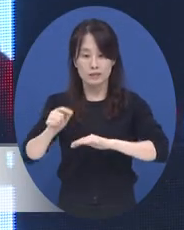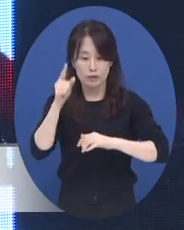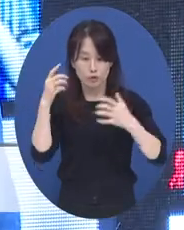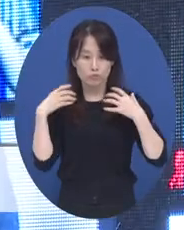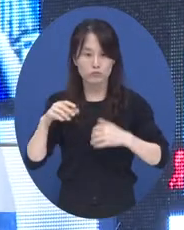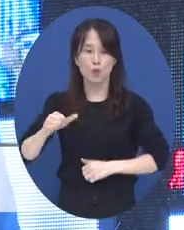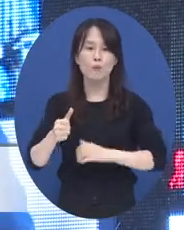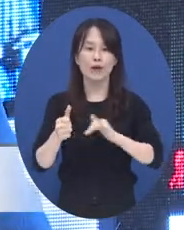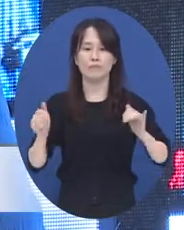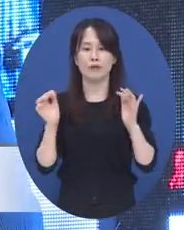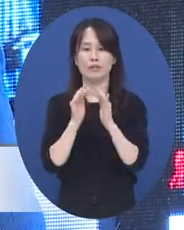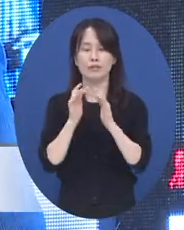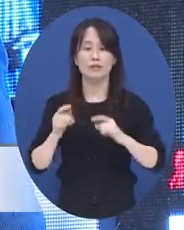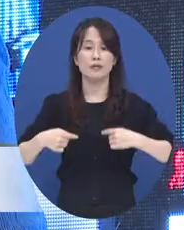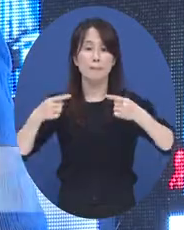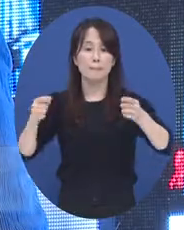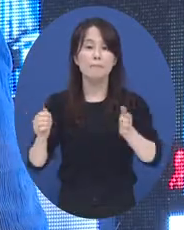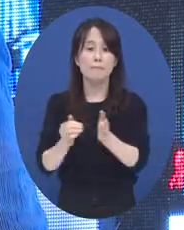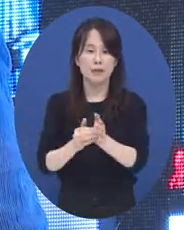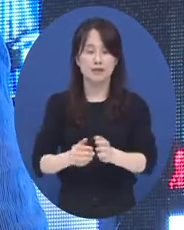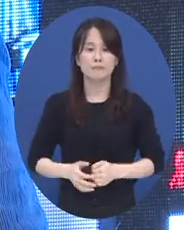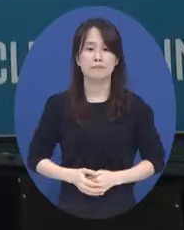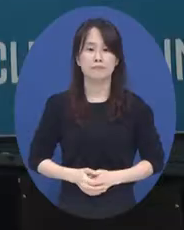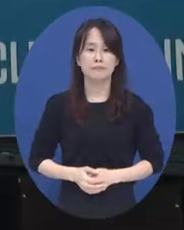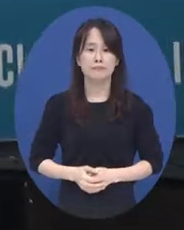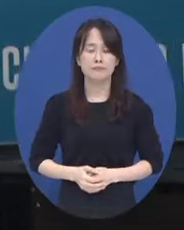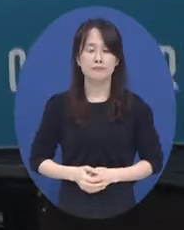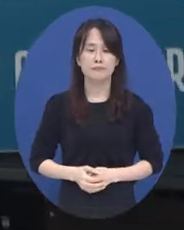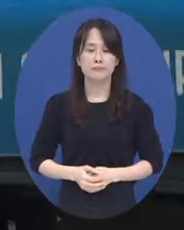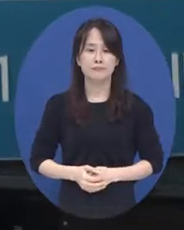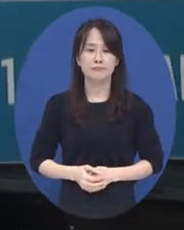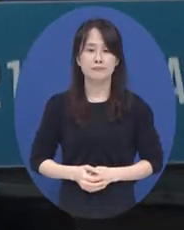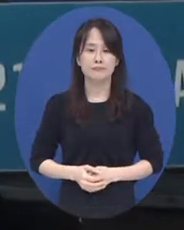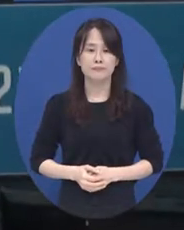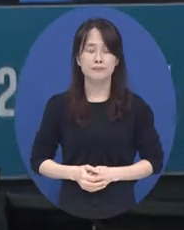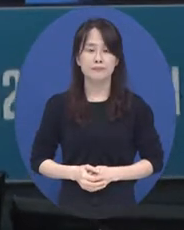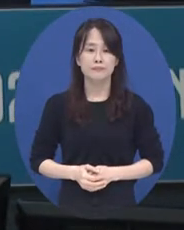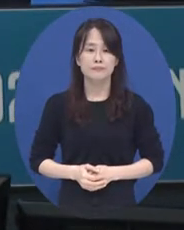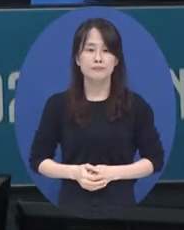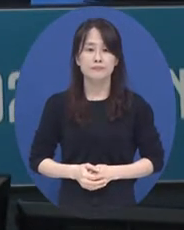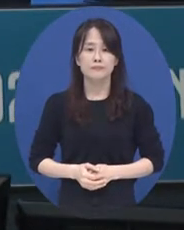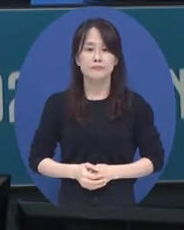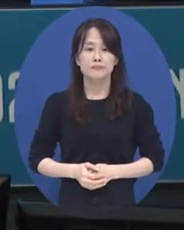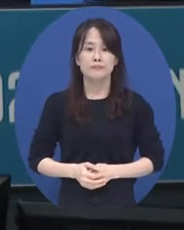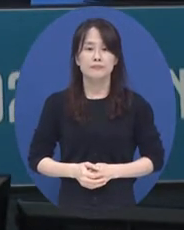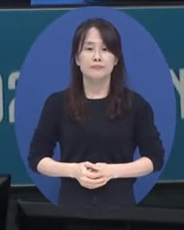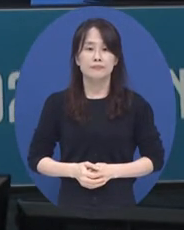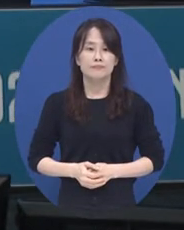지방정부 등 500여 명이 온라인으로 참여했습니다. 경기지TV 구영슬입니다.